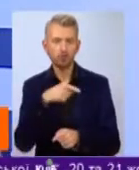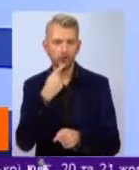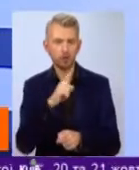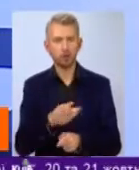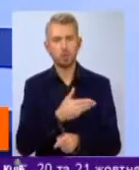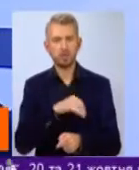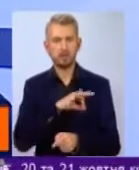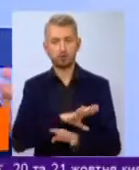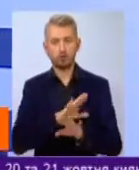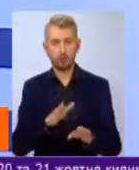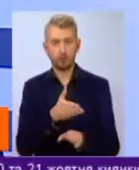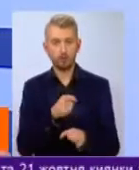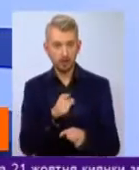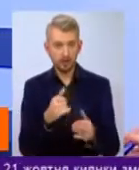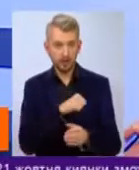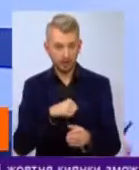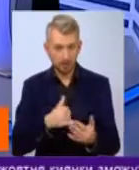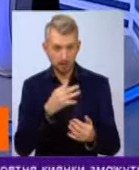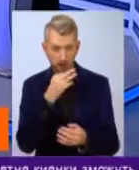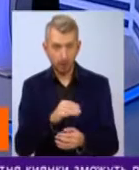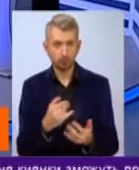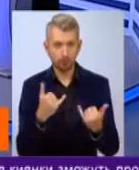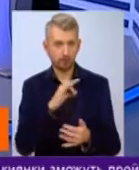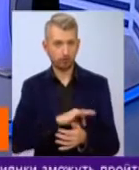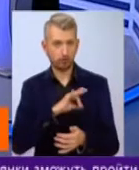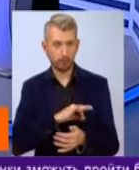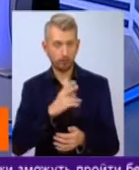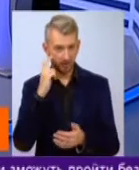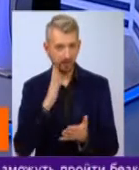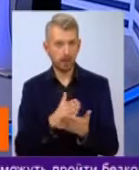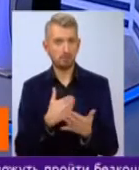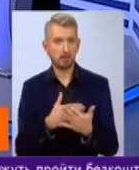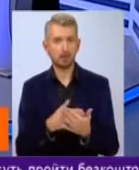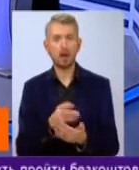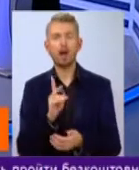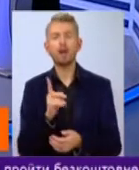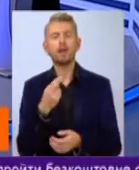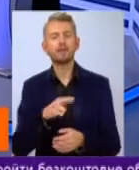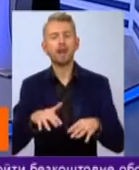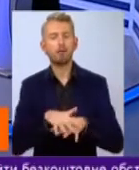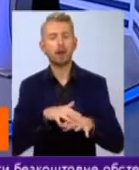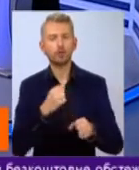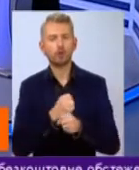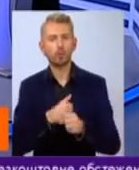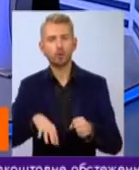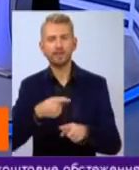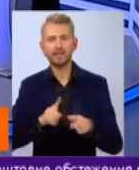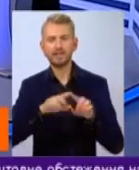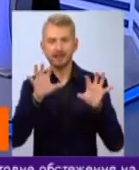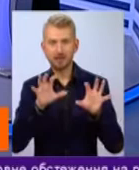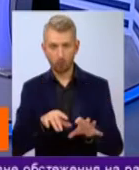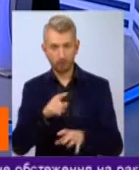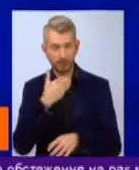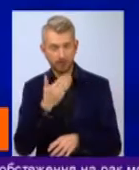ми не застосовуємо. Ви самі що не сказали, що ми вже це застосовуємо. В Києві є приклад. Але для масової роботи всіх цих законів, ви ж